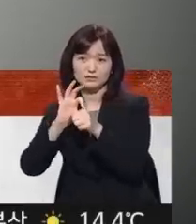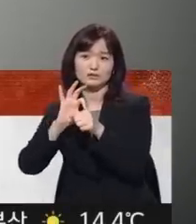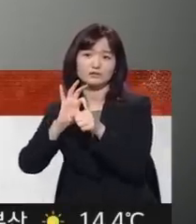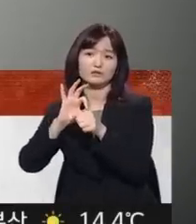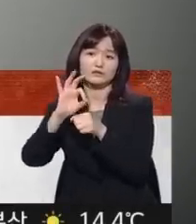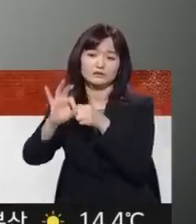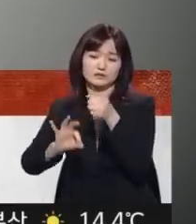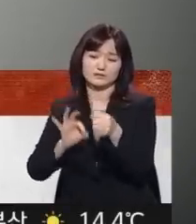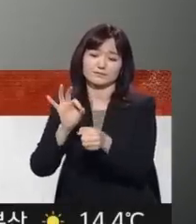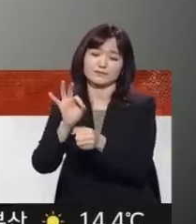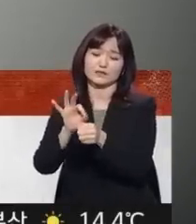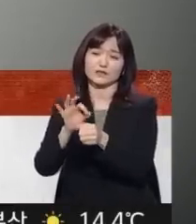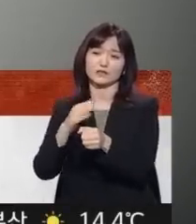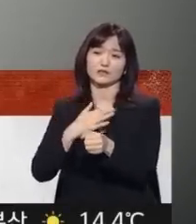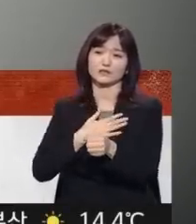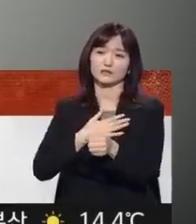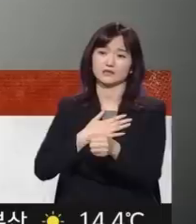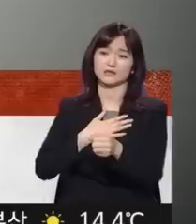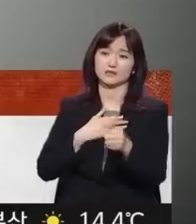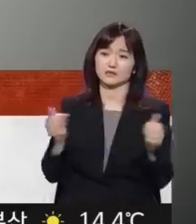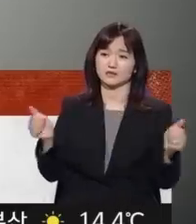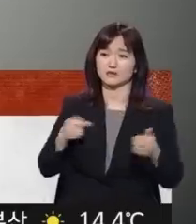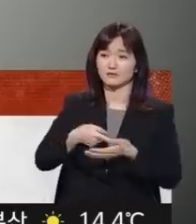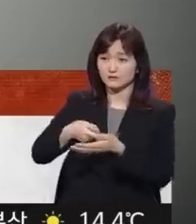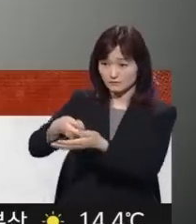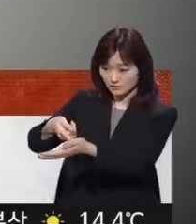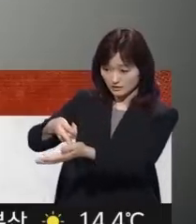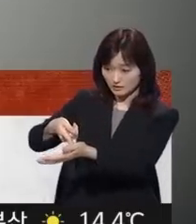10년간 저한테 소를 제기할 수 있어요. 그